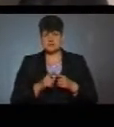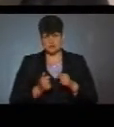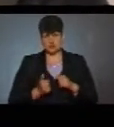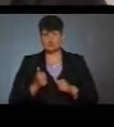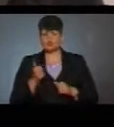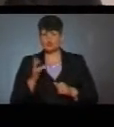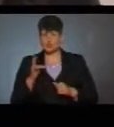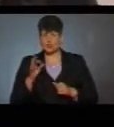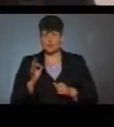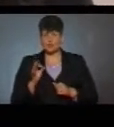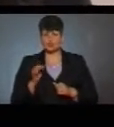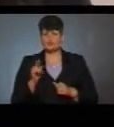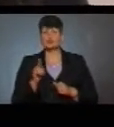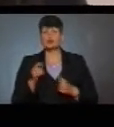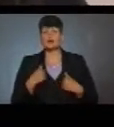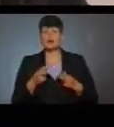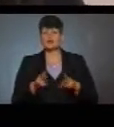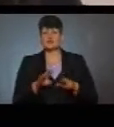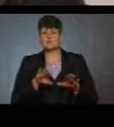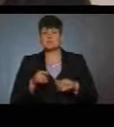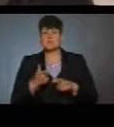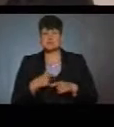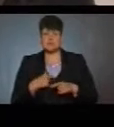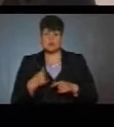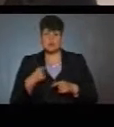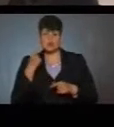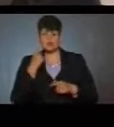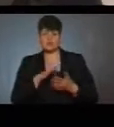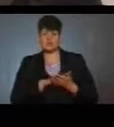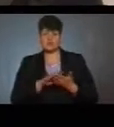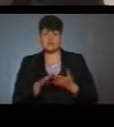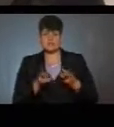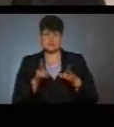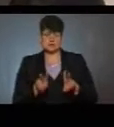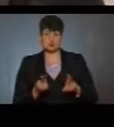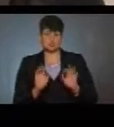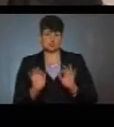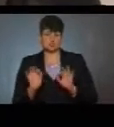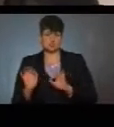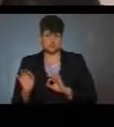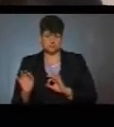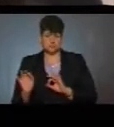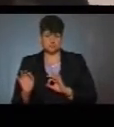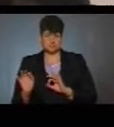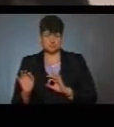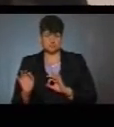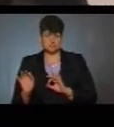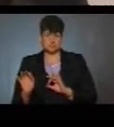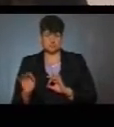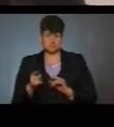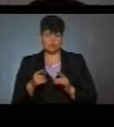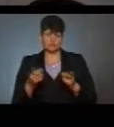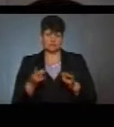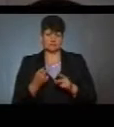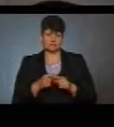що питання, що я лишу після себе. Якщо я буду знати, що моя совість чиста, я після себе лишу щось нормальне, то я думаю, воно варто